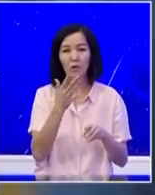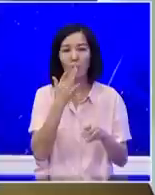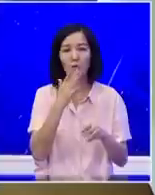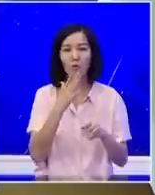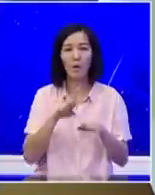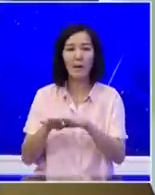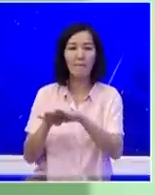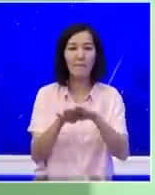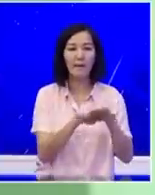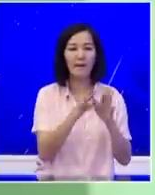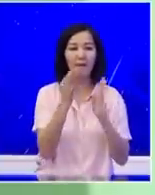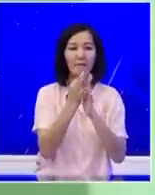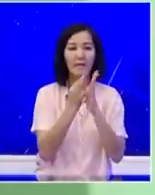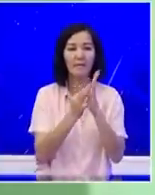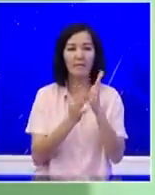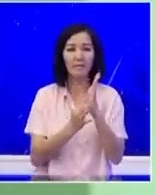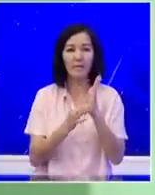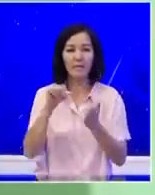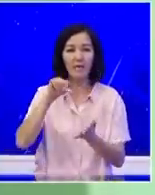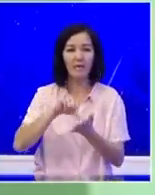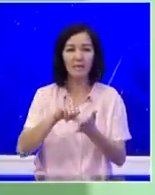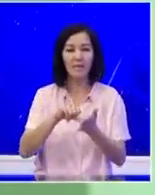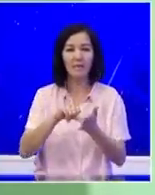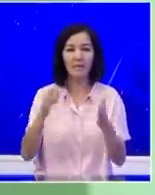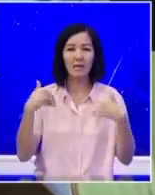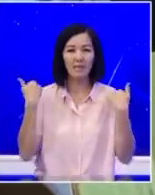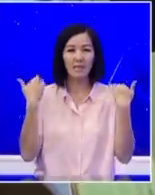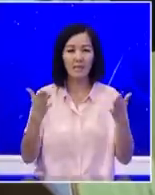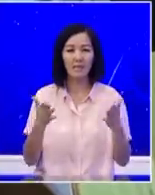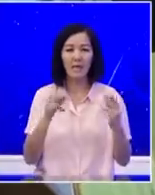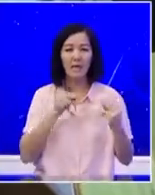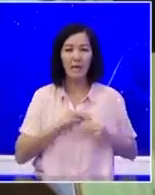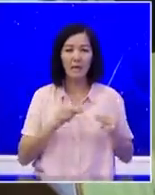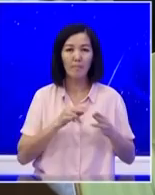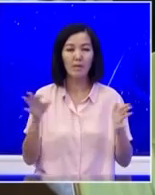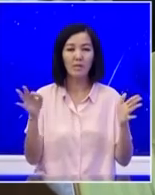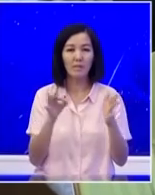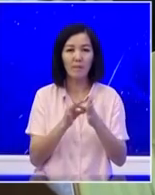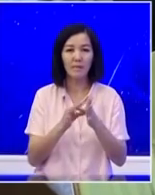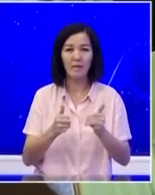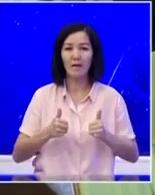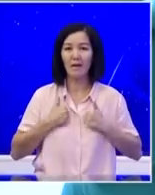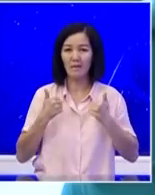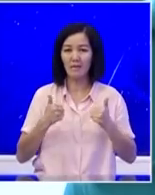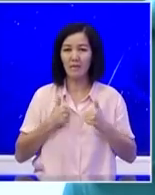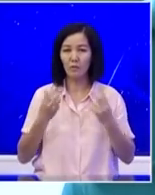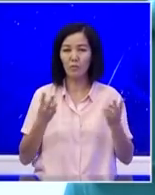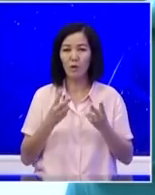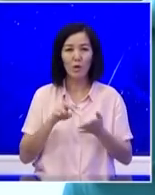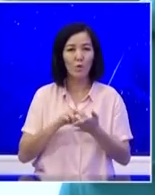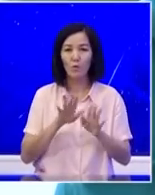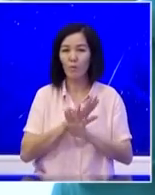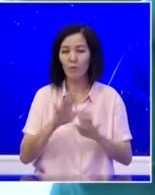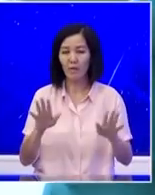тест тапсыратын түлектерге тілегін айтты. Қажырлы еңбекпен алға қойған мақсаттан қайтпау, қателеспеуден қорықпау ғана